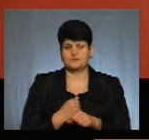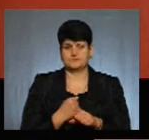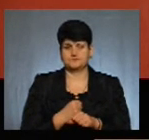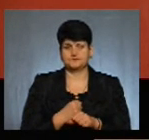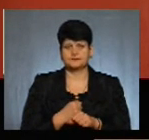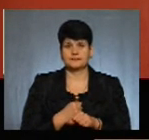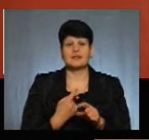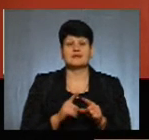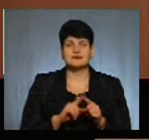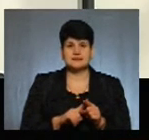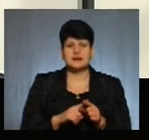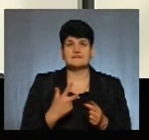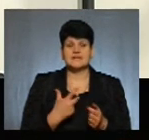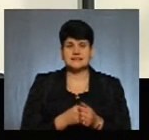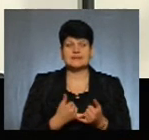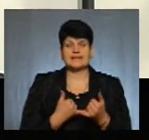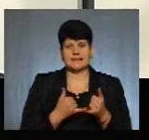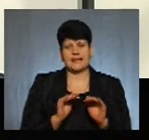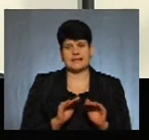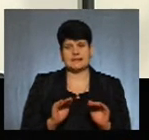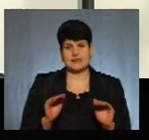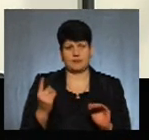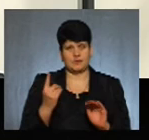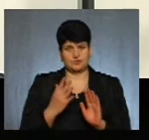для дітей? Перш за все, це, звичайно, вакцина для дітей.